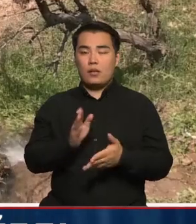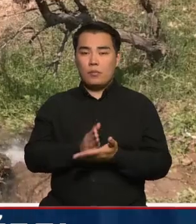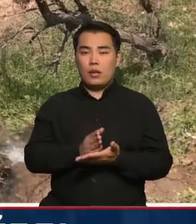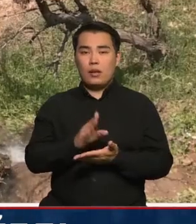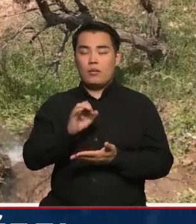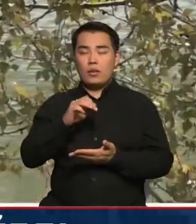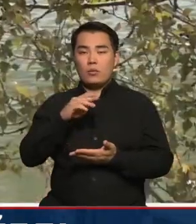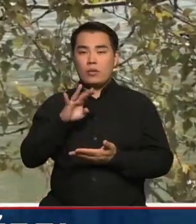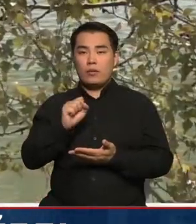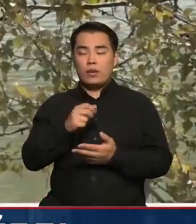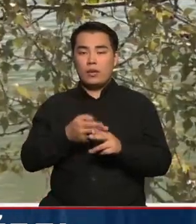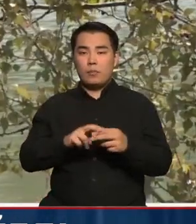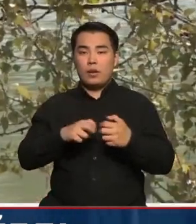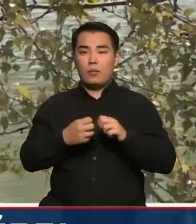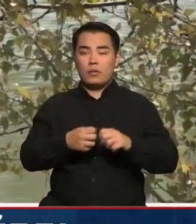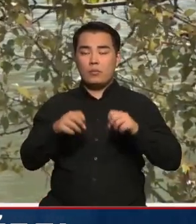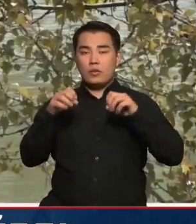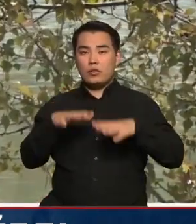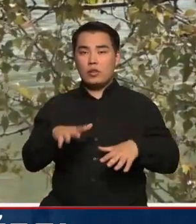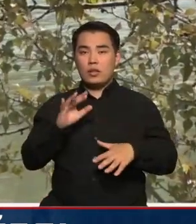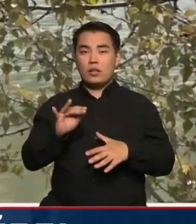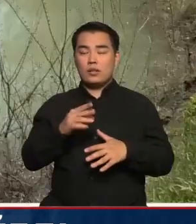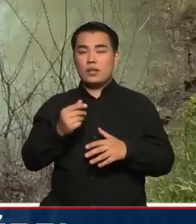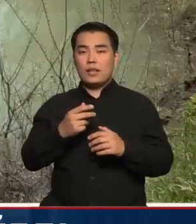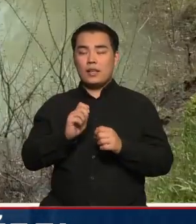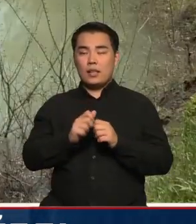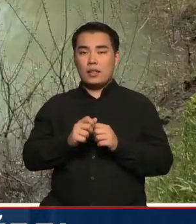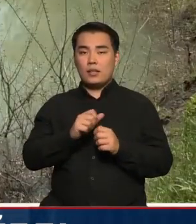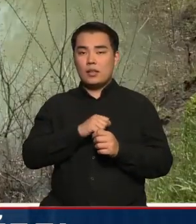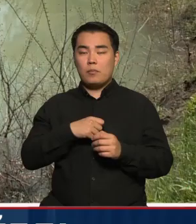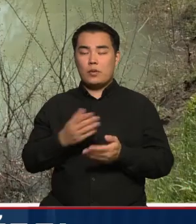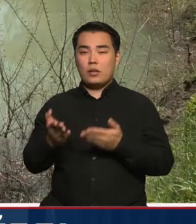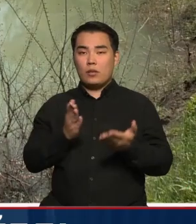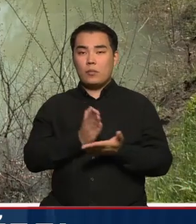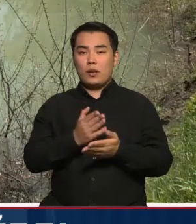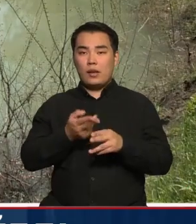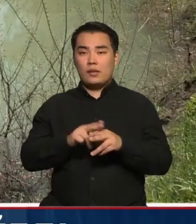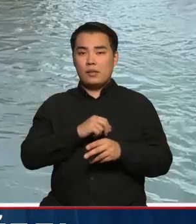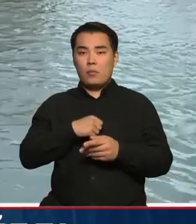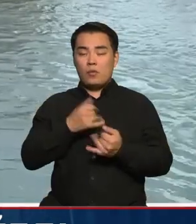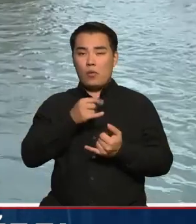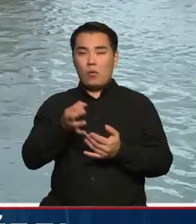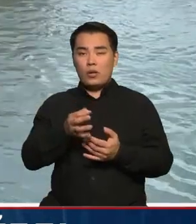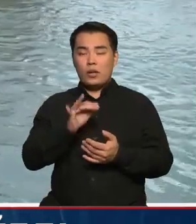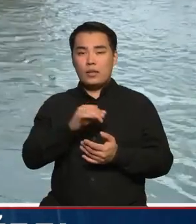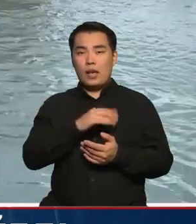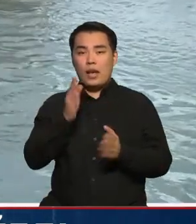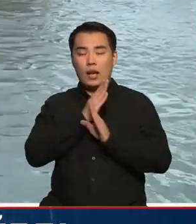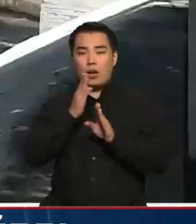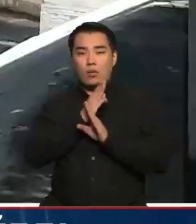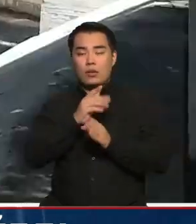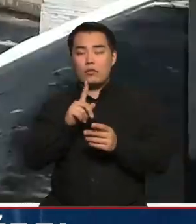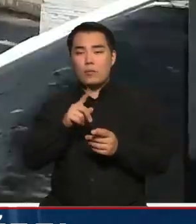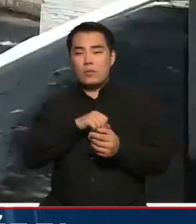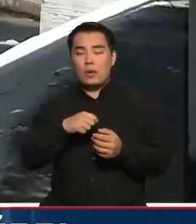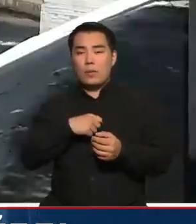жауапты ведомство проблемаларды шешуге ірі қаржы институттарын тартпақ. Бұл өзен көлдердің экологиялық ахуалын жақсарту